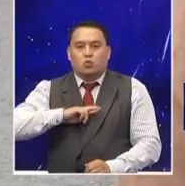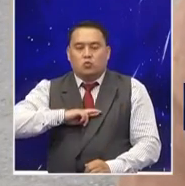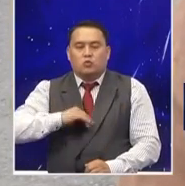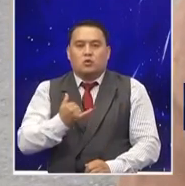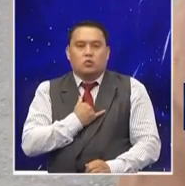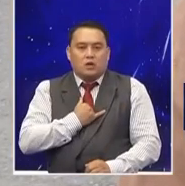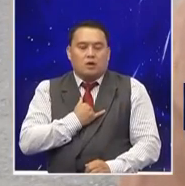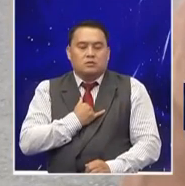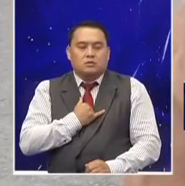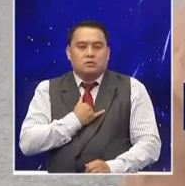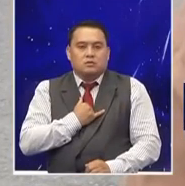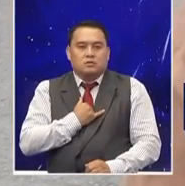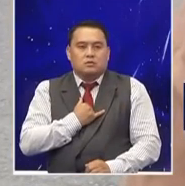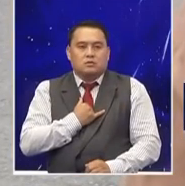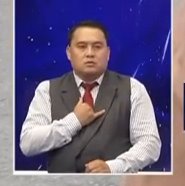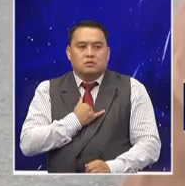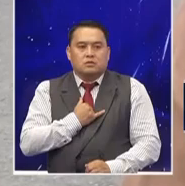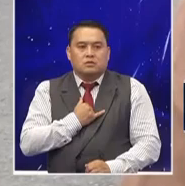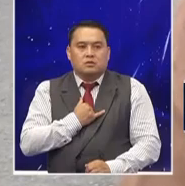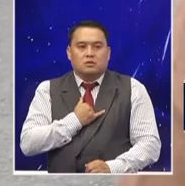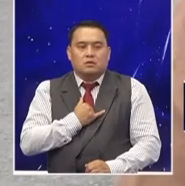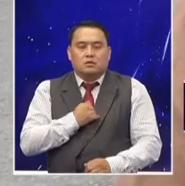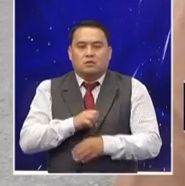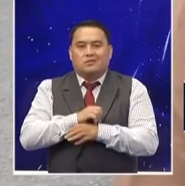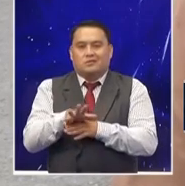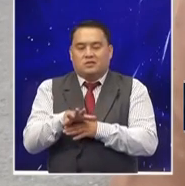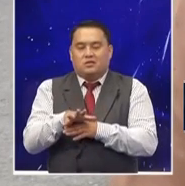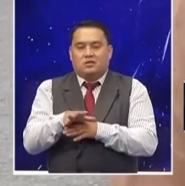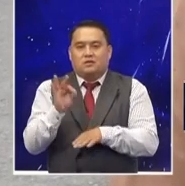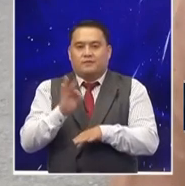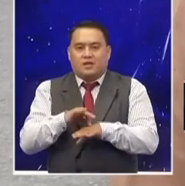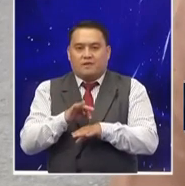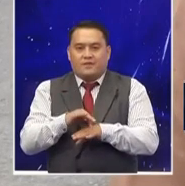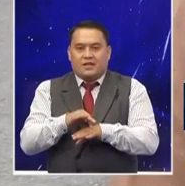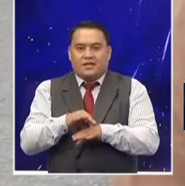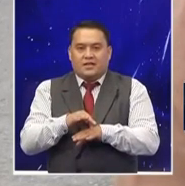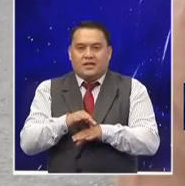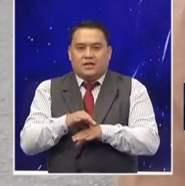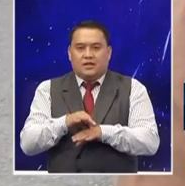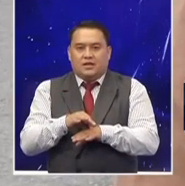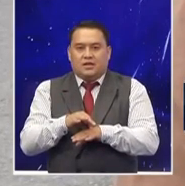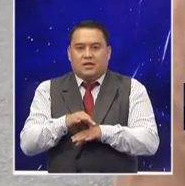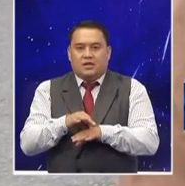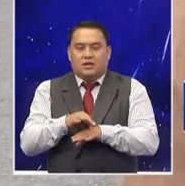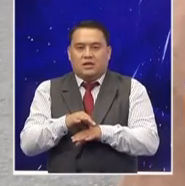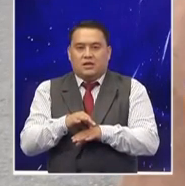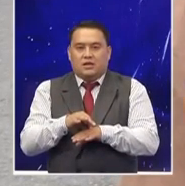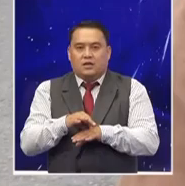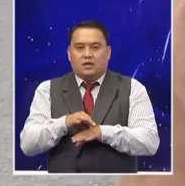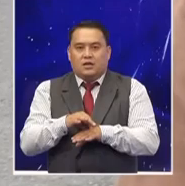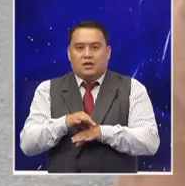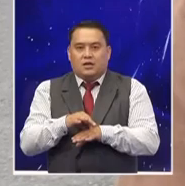несмотря на напасть кофе 19 тем не менее мы тренируемся тренируемся до этого